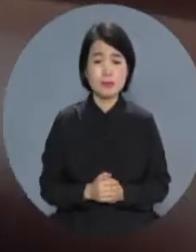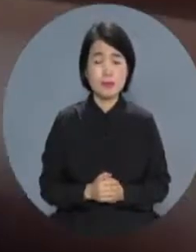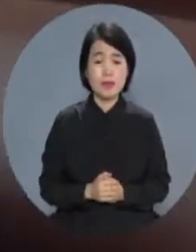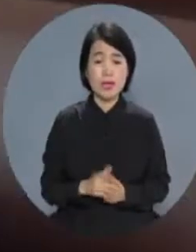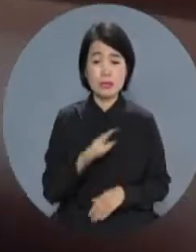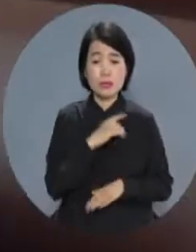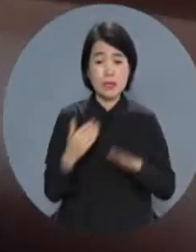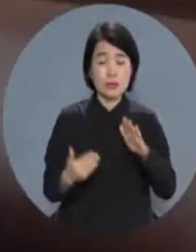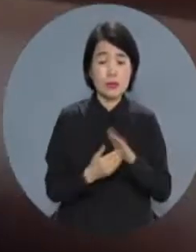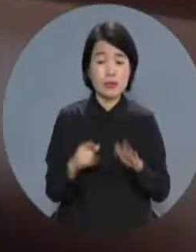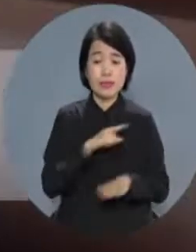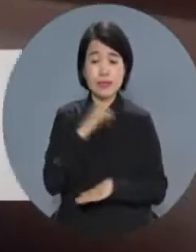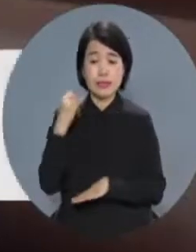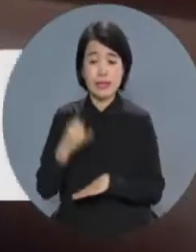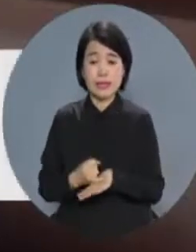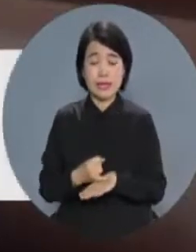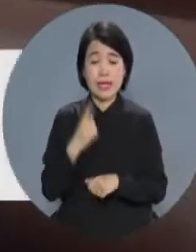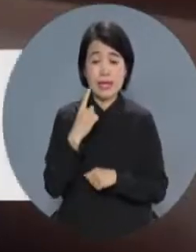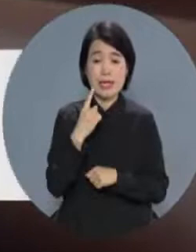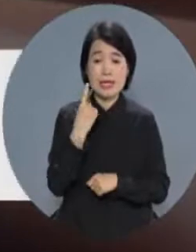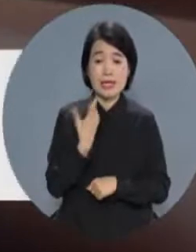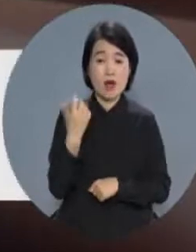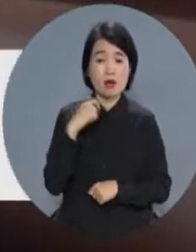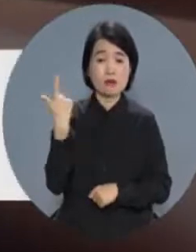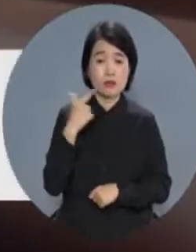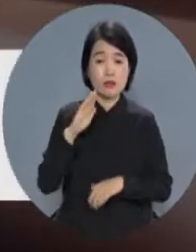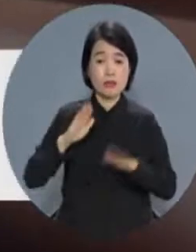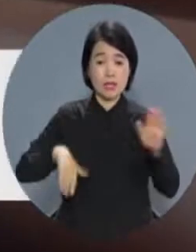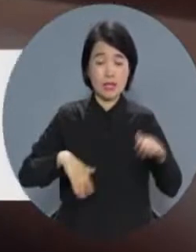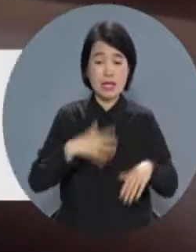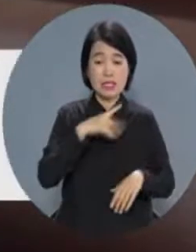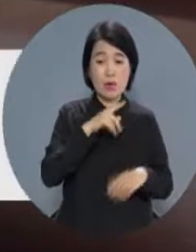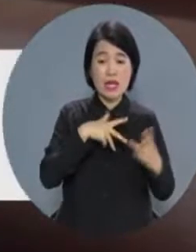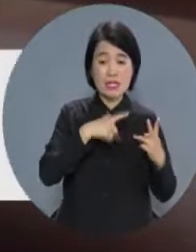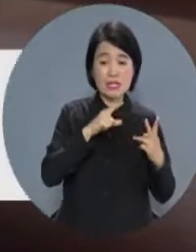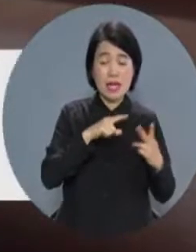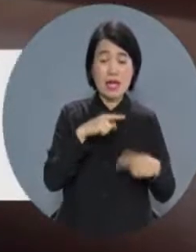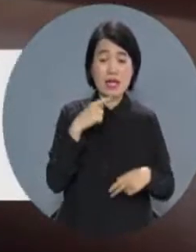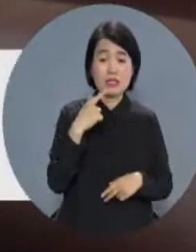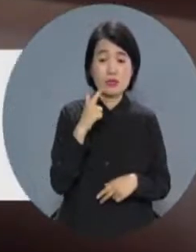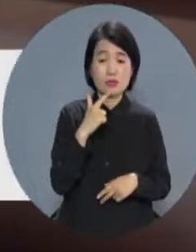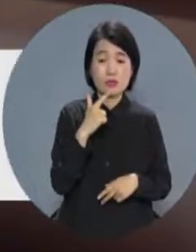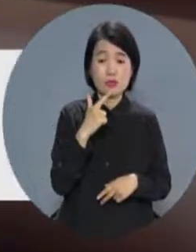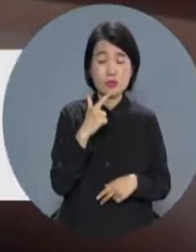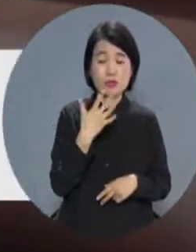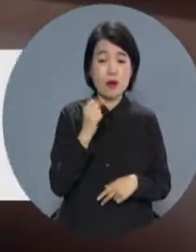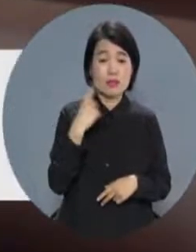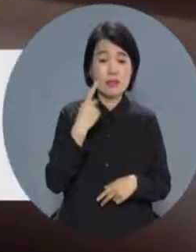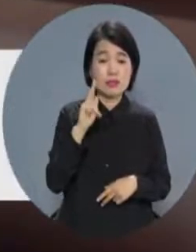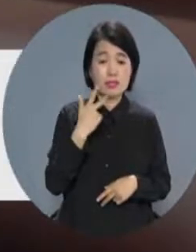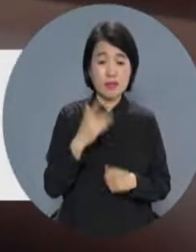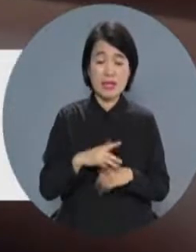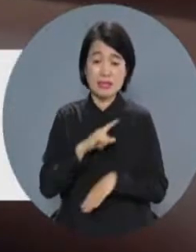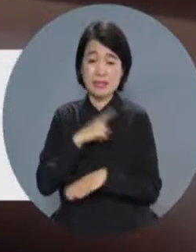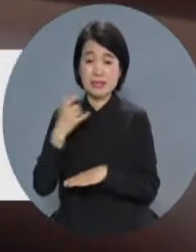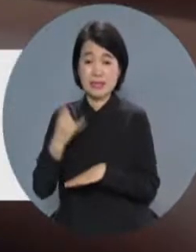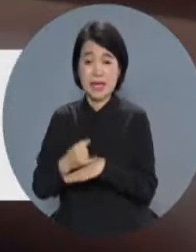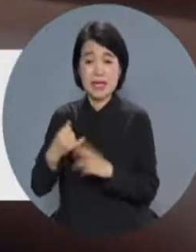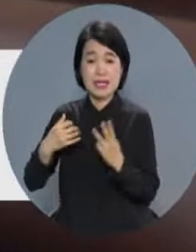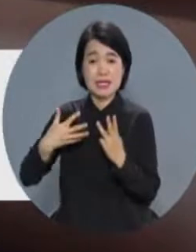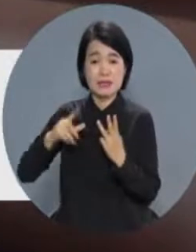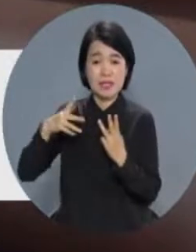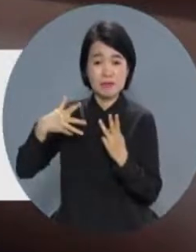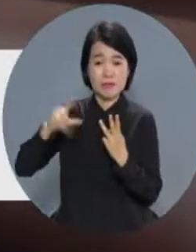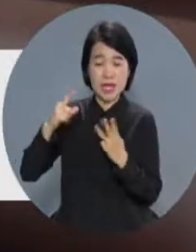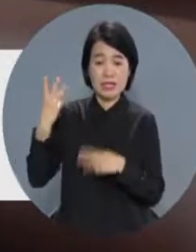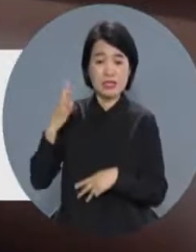최고가 최저가가 한 1억 6천 정도 차이 나요. 지휘율 2차가 6억 1,700, 그다음에 최저가가 지휘율 3차가 4억 5천에 거래가